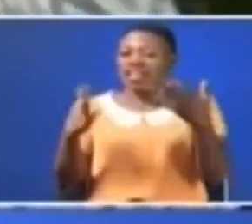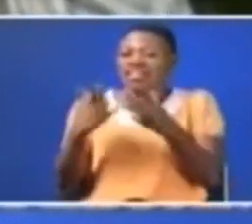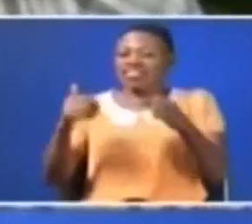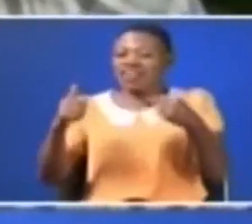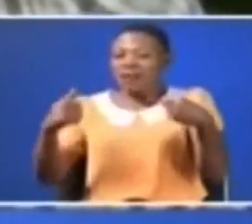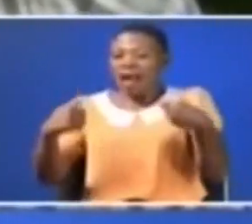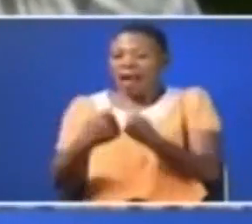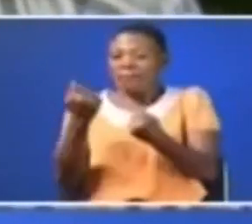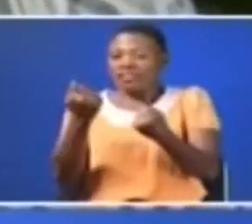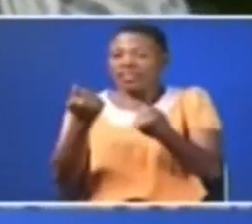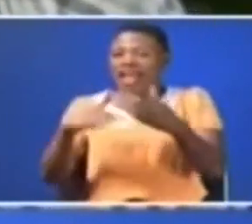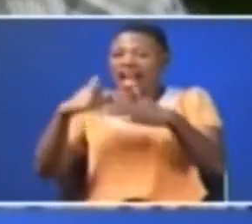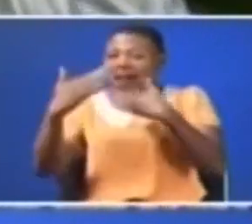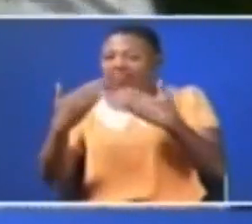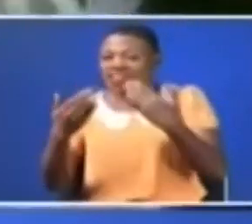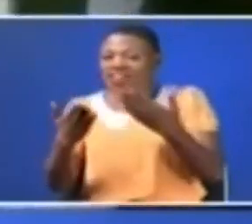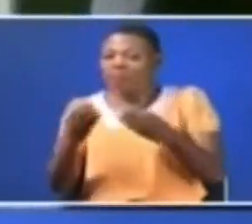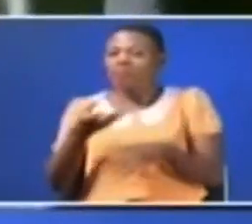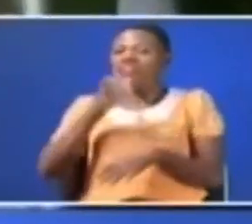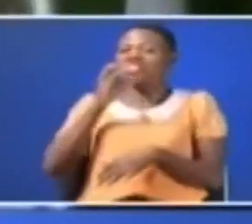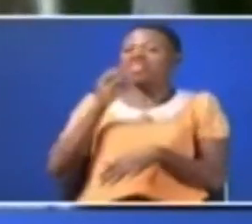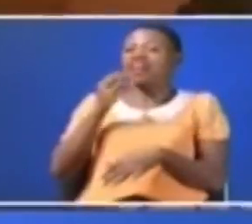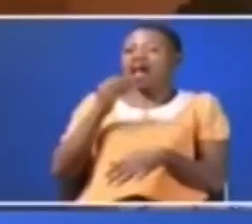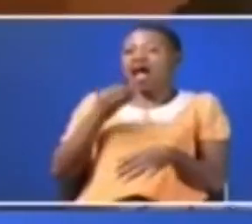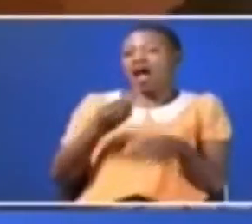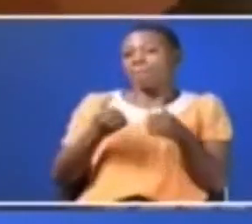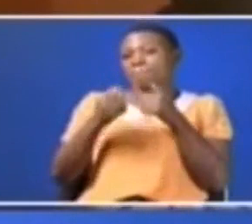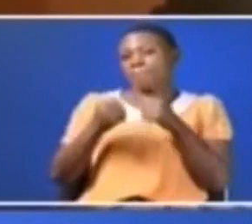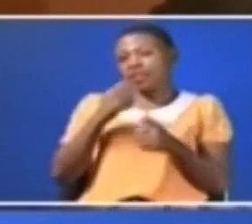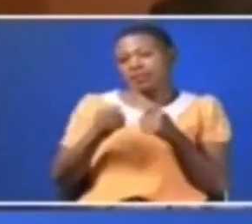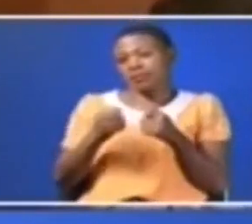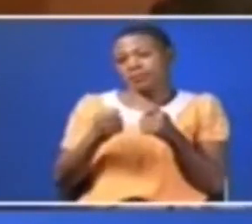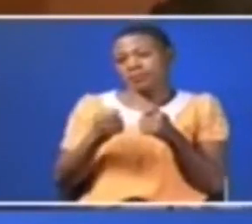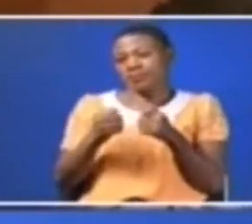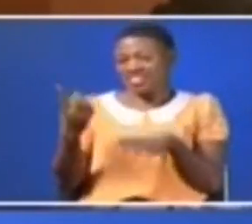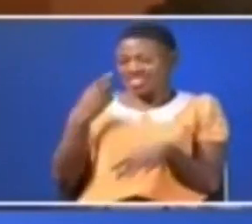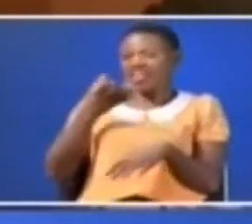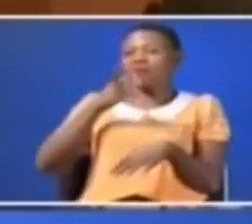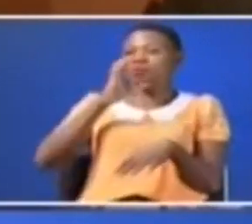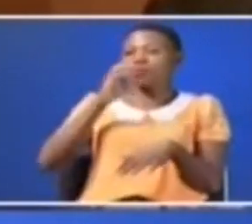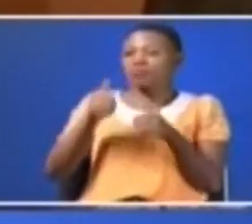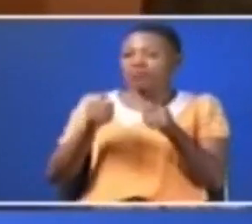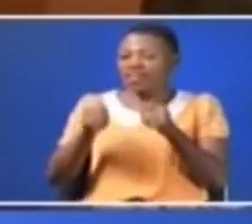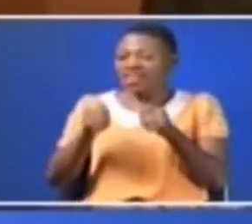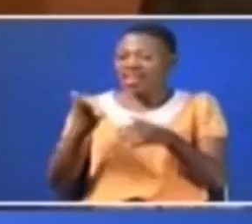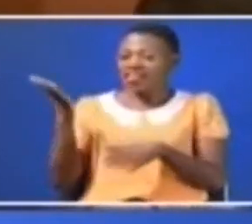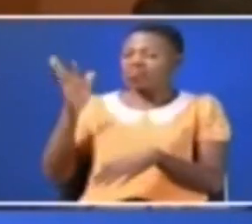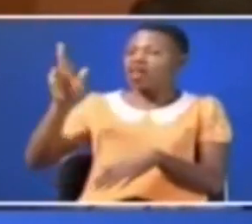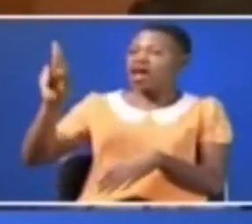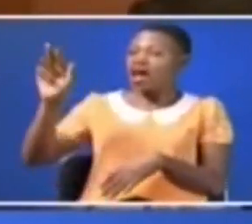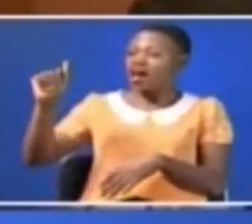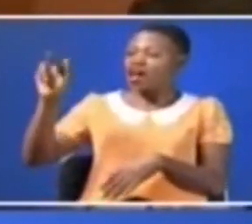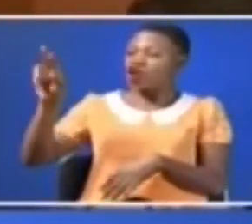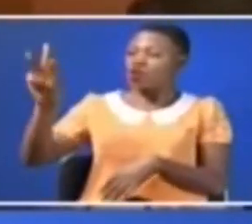yaliharibika punde tu baada ya kubugia maziwa yaliyoganda. Jana tuliweza kukunywa maziwa upande wa Rarwet na tukaweza